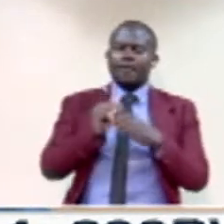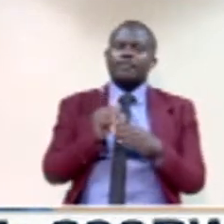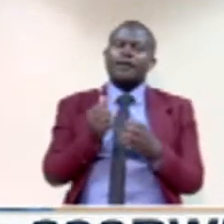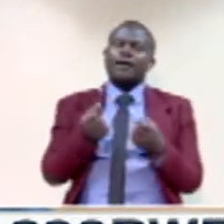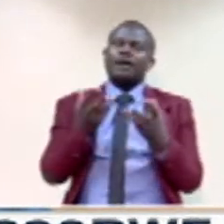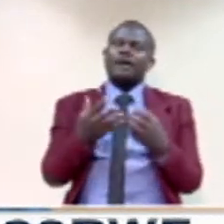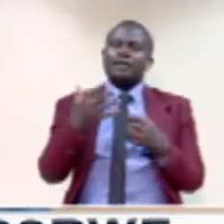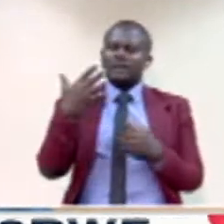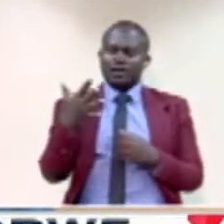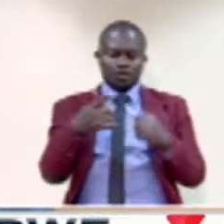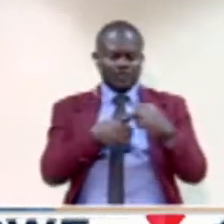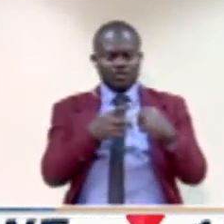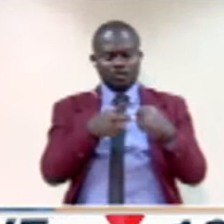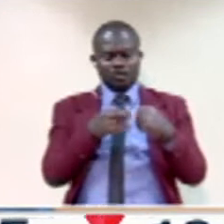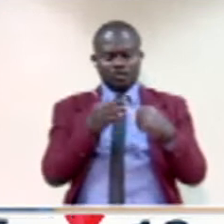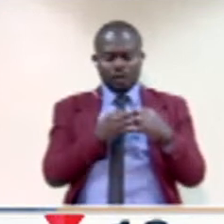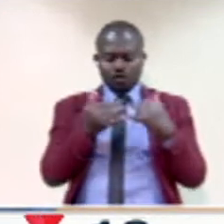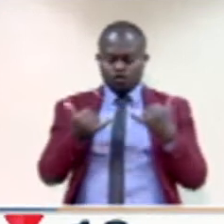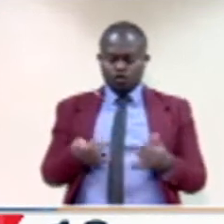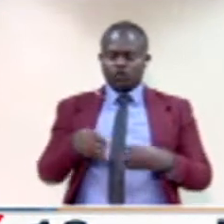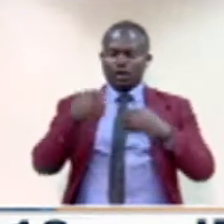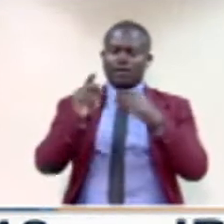5,678, ubu tugiye guha